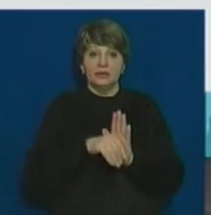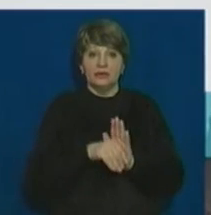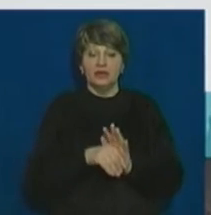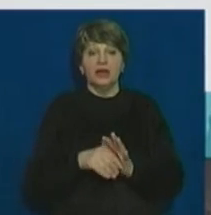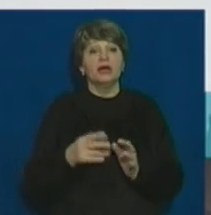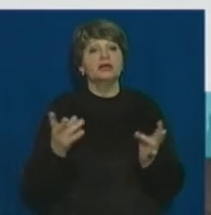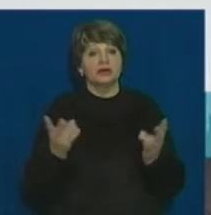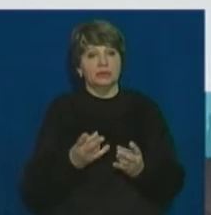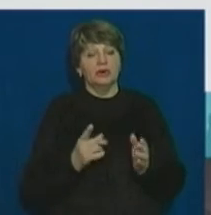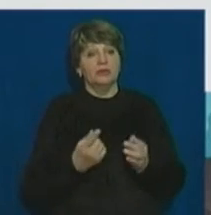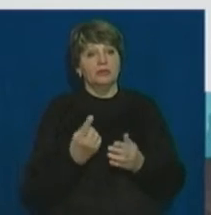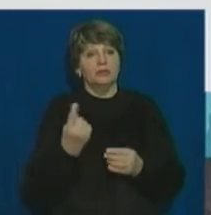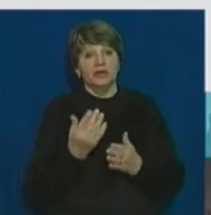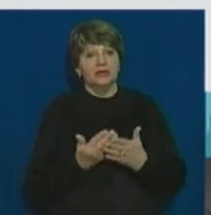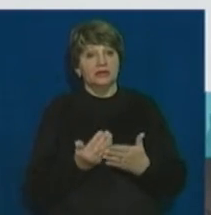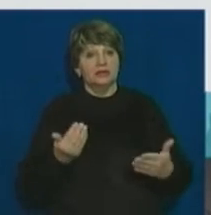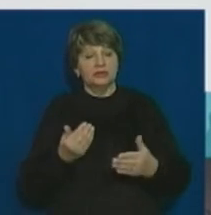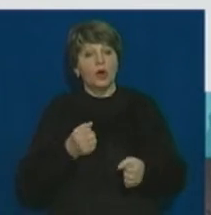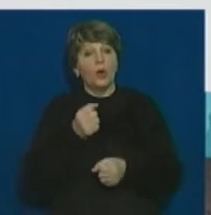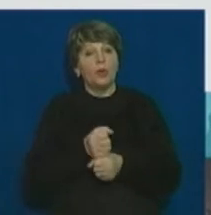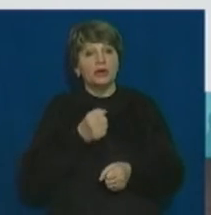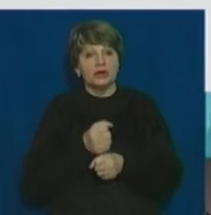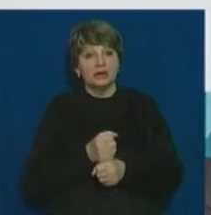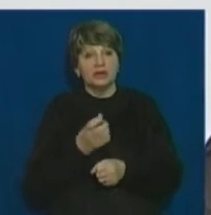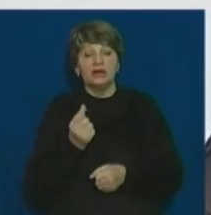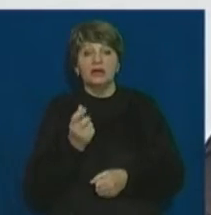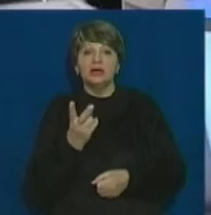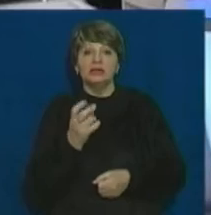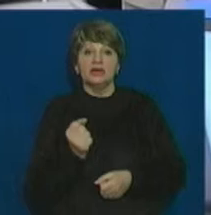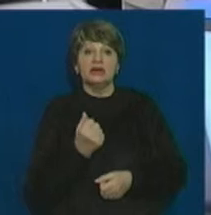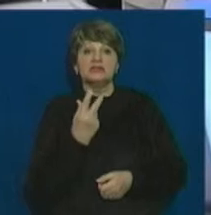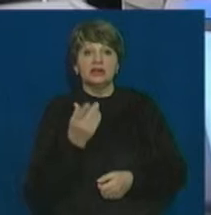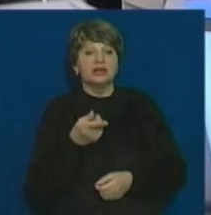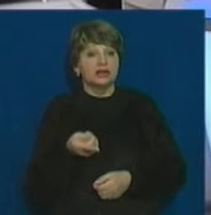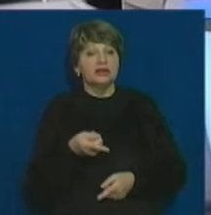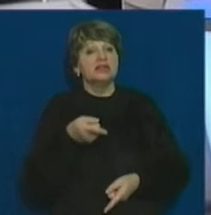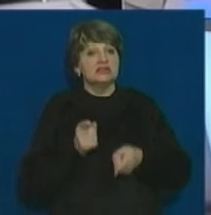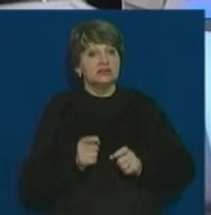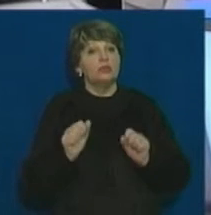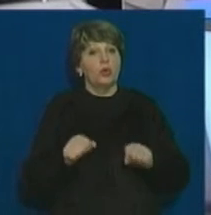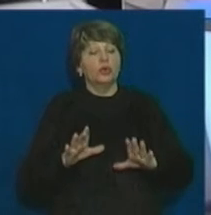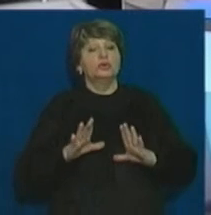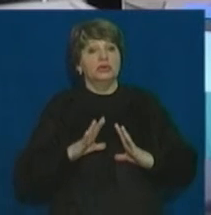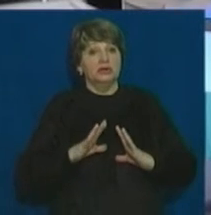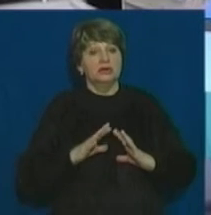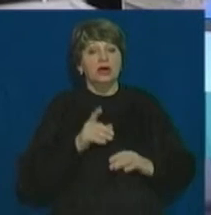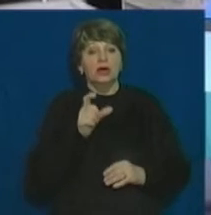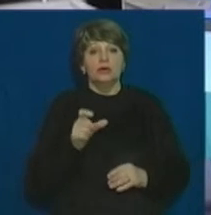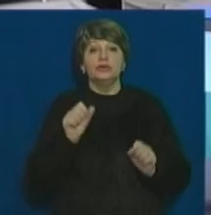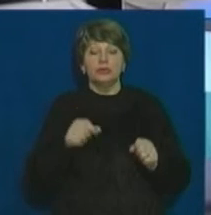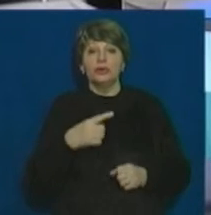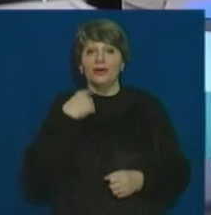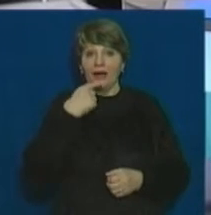середовищі, наскільки ці варіанти взагалі реальні. Тому що якщо люди проголосують за варіант, який в принципі неможливо втілити, тоді